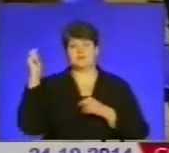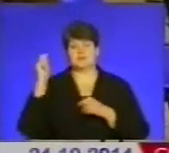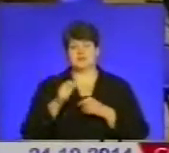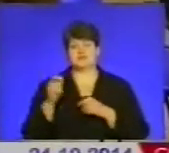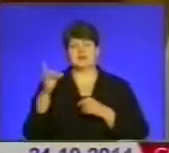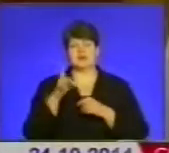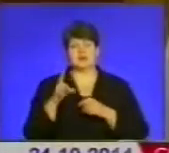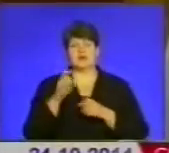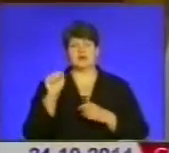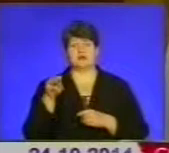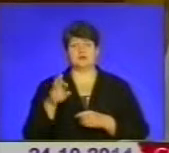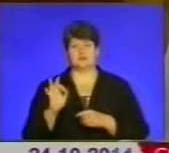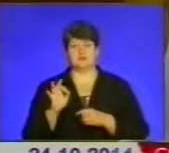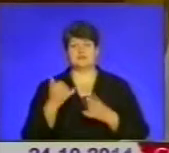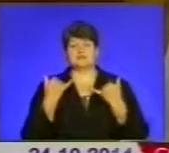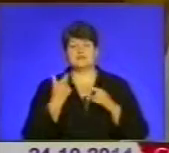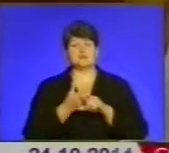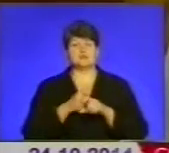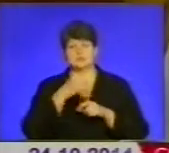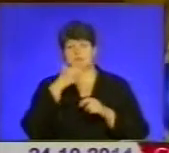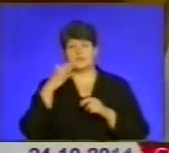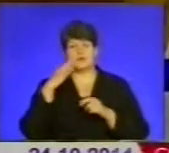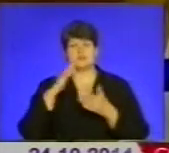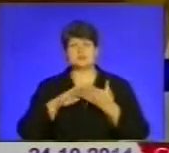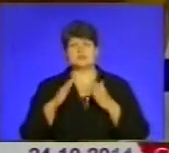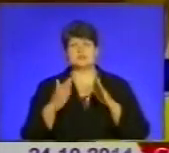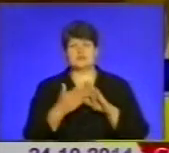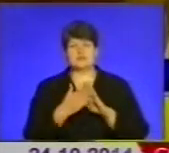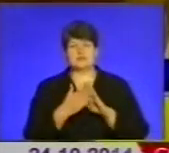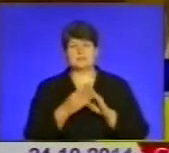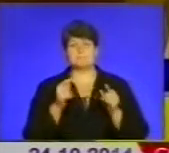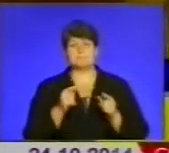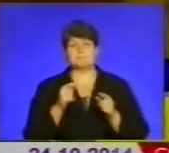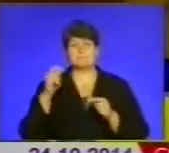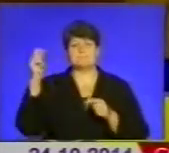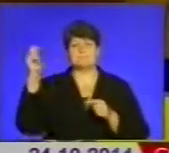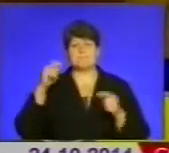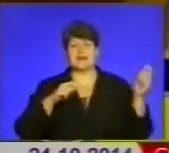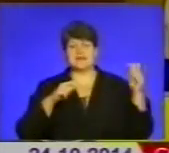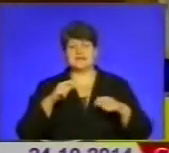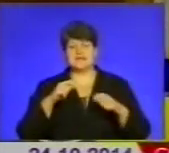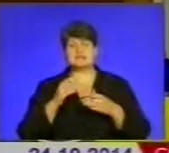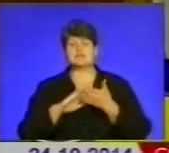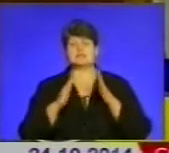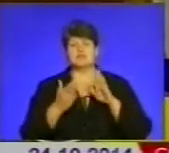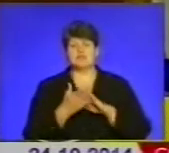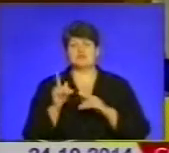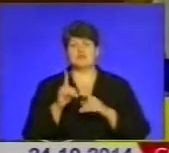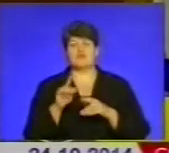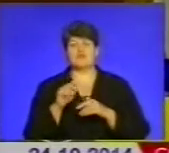районів АТО. Зараз дуже багато ситуацію переселенців і ситуацію те, що зараз в країні є от